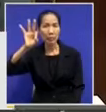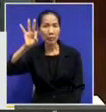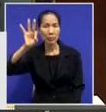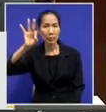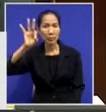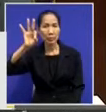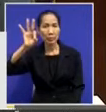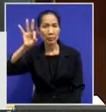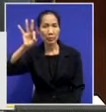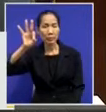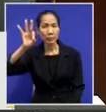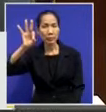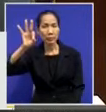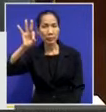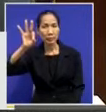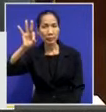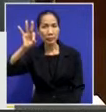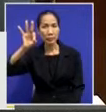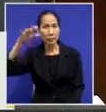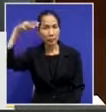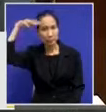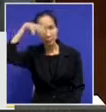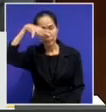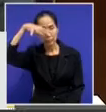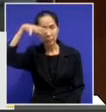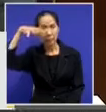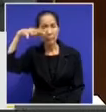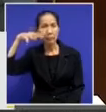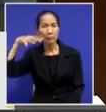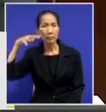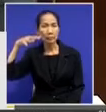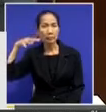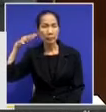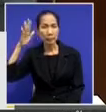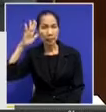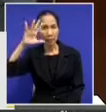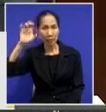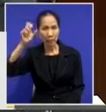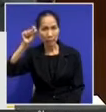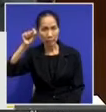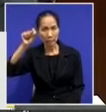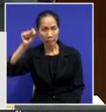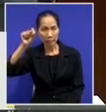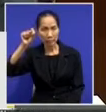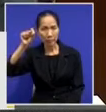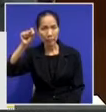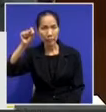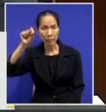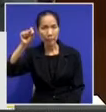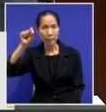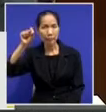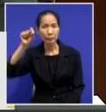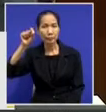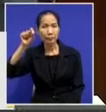ายวุฒิชัยกิตติธเนศวร นายธนาธรจึงรุ่งเรืองกิจครับ 520นายวุฒินันท์บุ